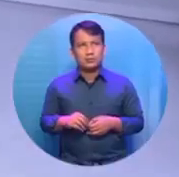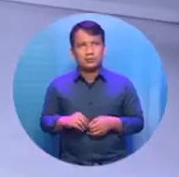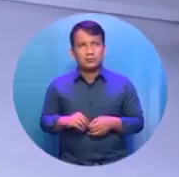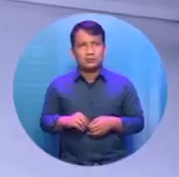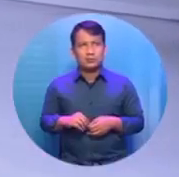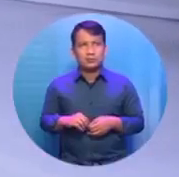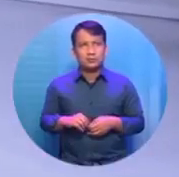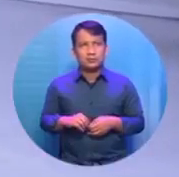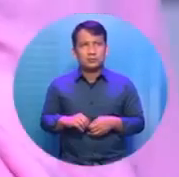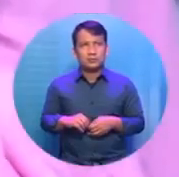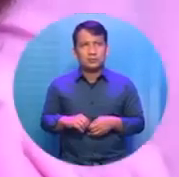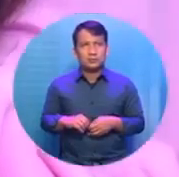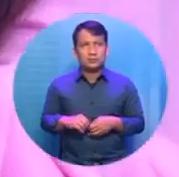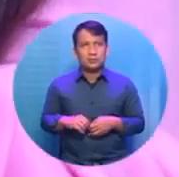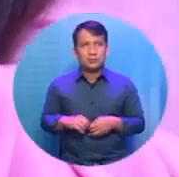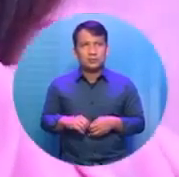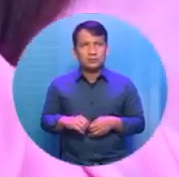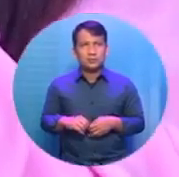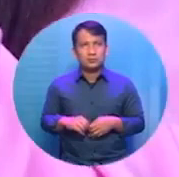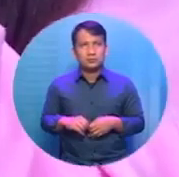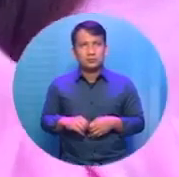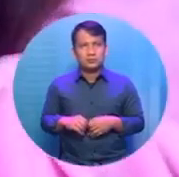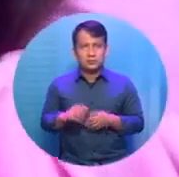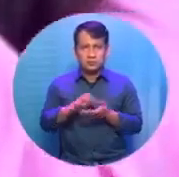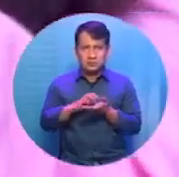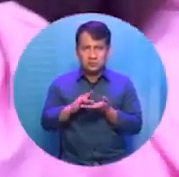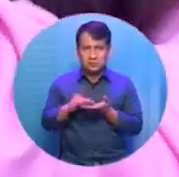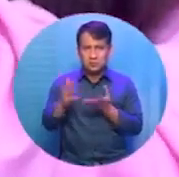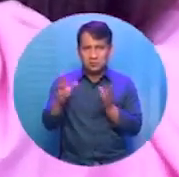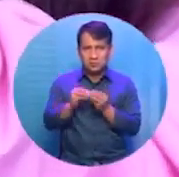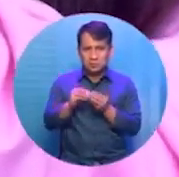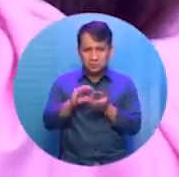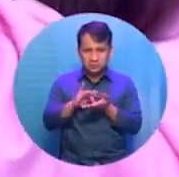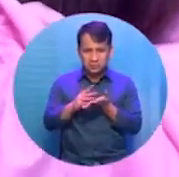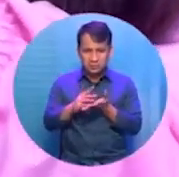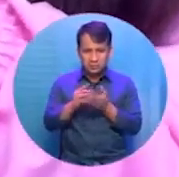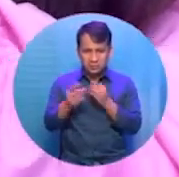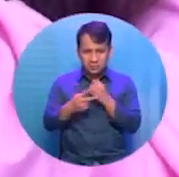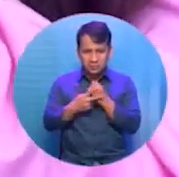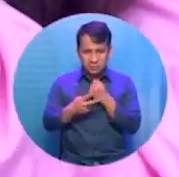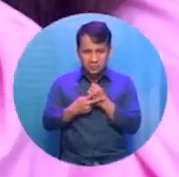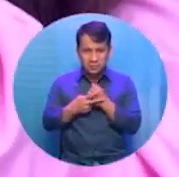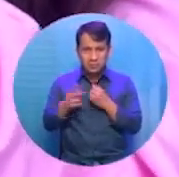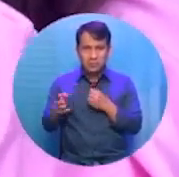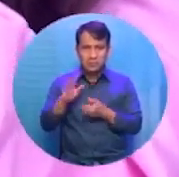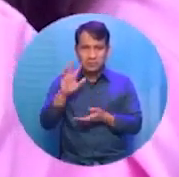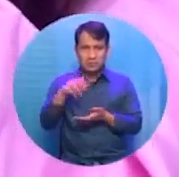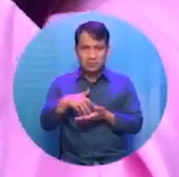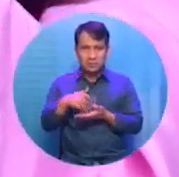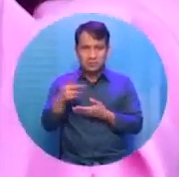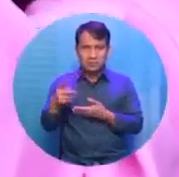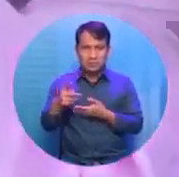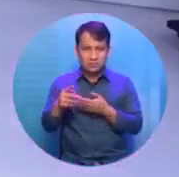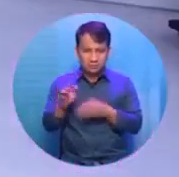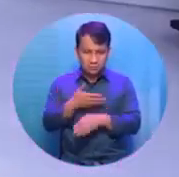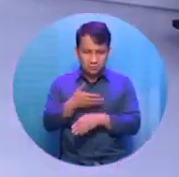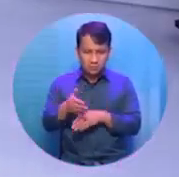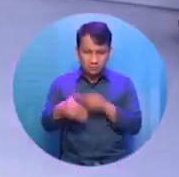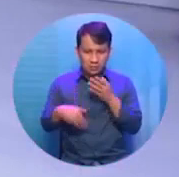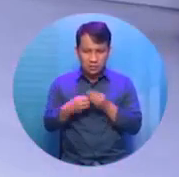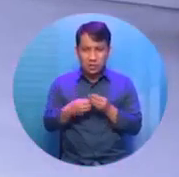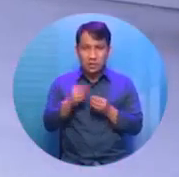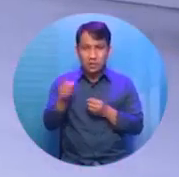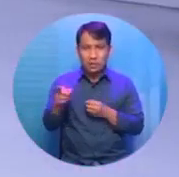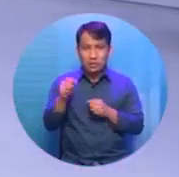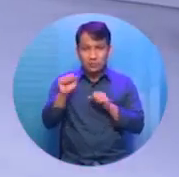Yun, tingnan mo. Okay, anong pangalan? Naka-save. 5,000 pesos. Pag nakanta,